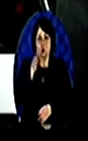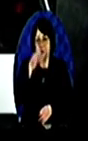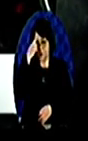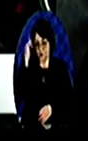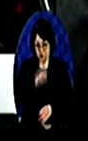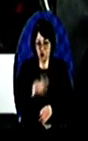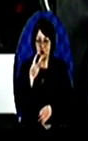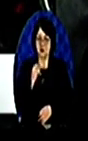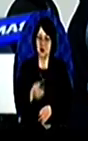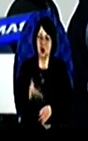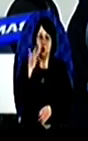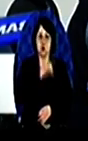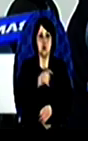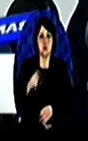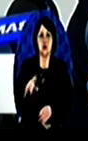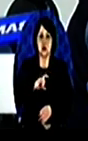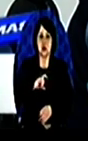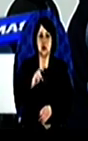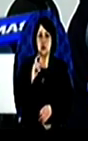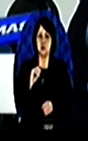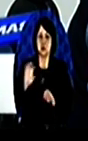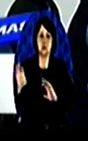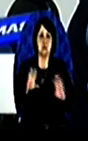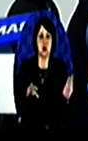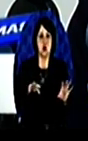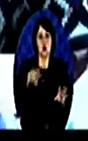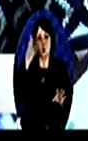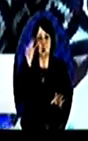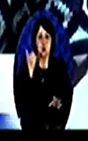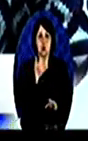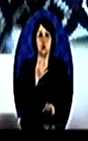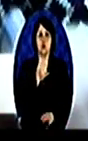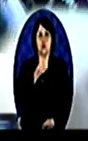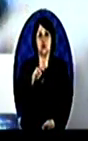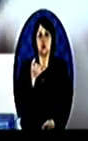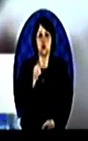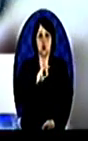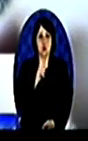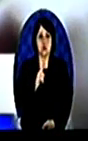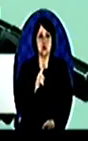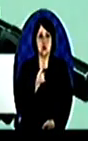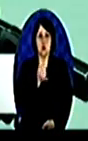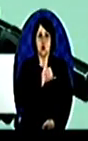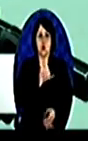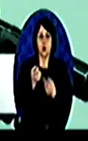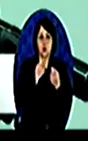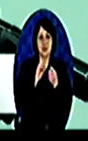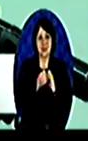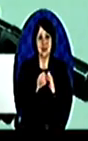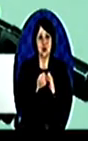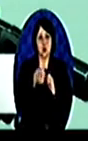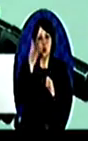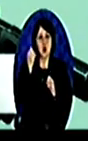эзэмшдэг. 4-р сард болох тус компани төлөөлөл удирдах зөвлөлийн хурлаар ноогдл ашиг тарах асуудал яригдана гэж байна. Апдейтлсэн тайлан